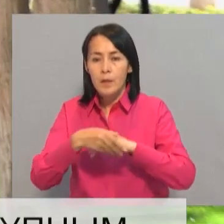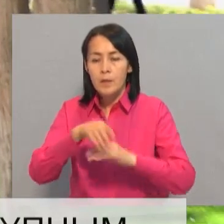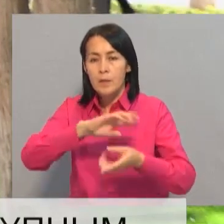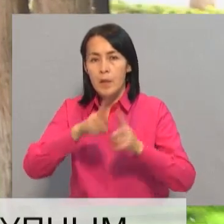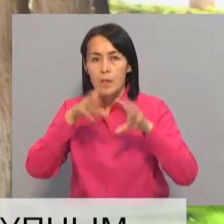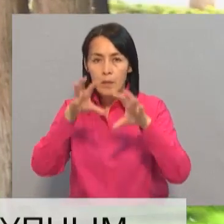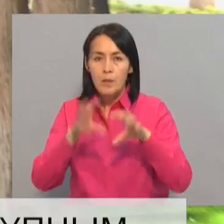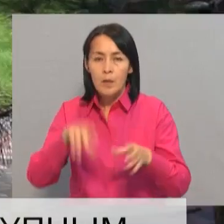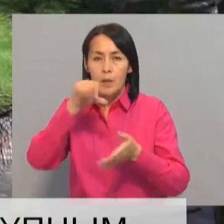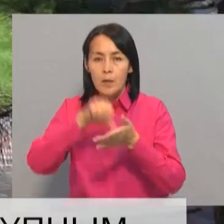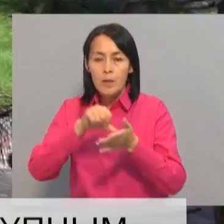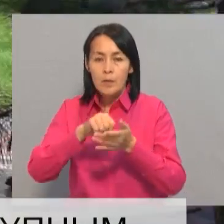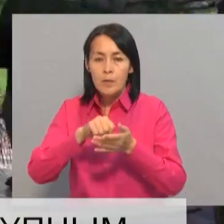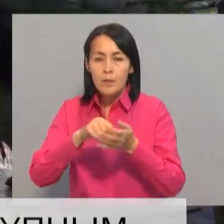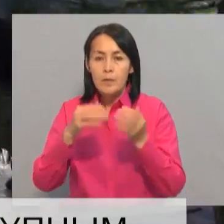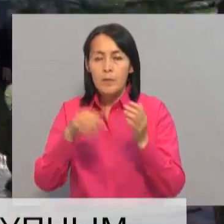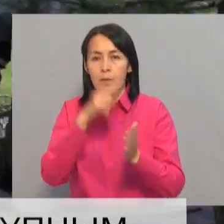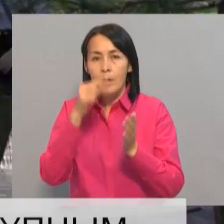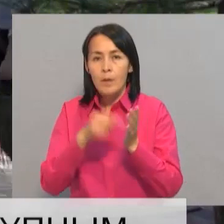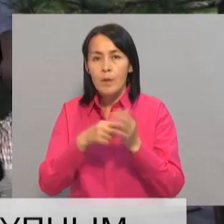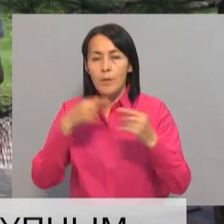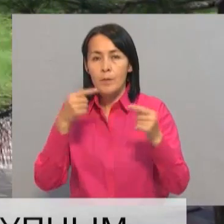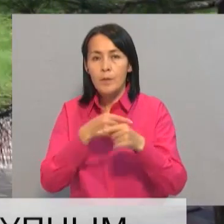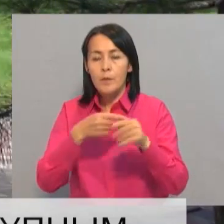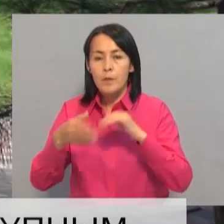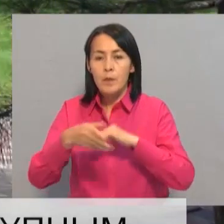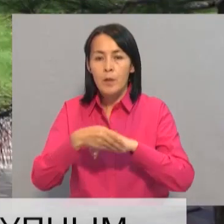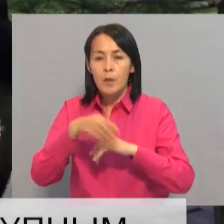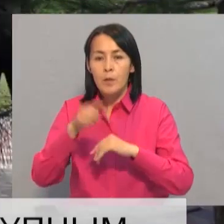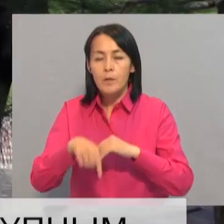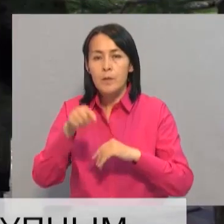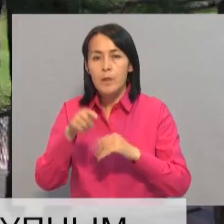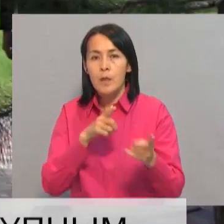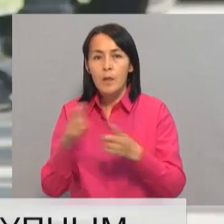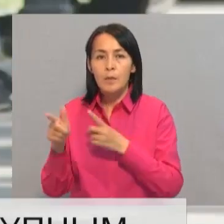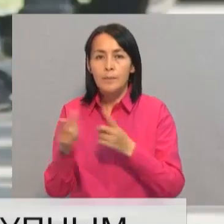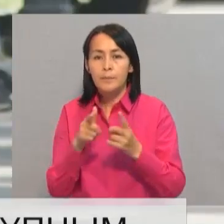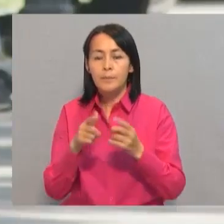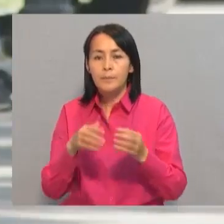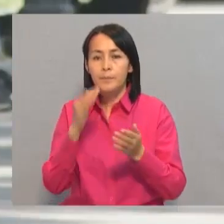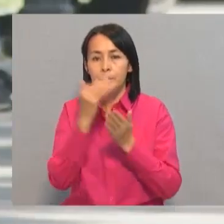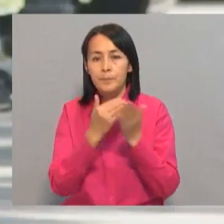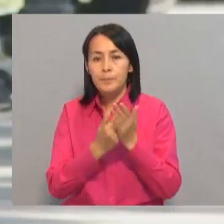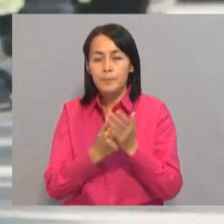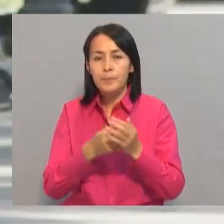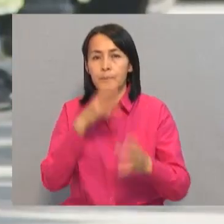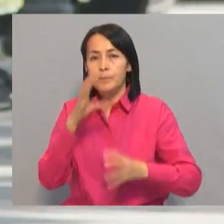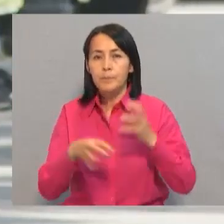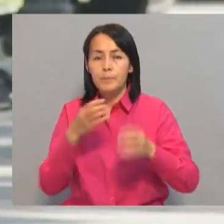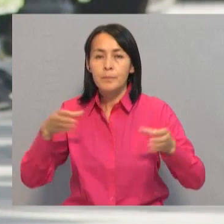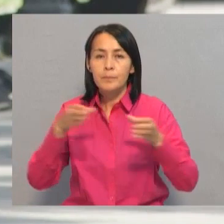изменения в законы внесут значительный вклад в вопросы противодействия коррупции. Кроме того, они подготовлены по рекомендации авторитетных